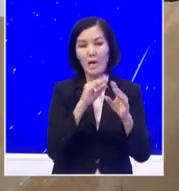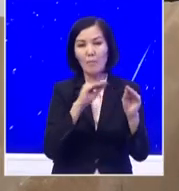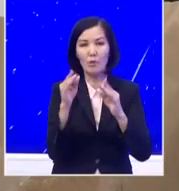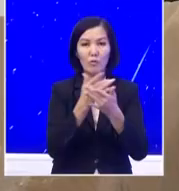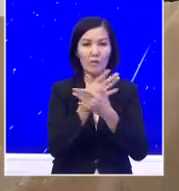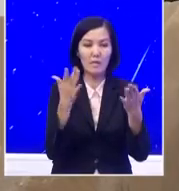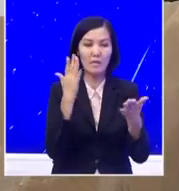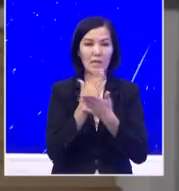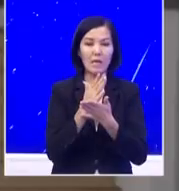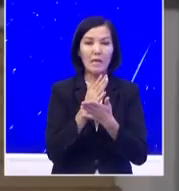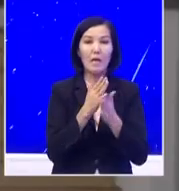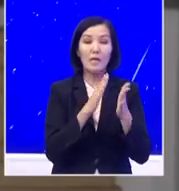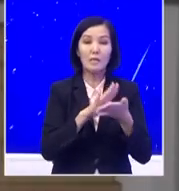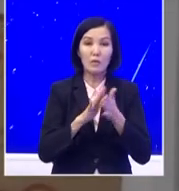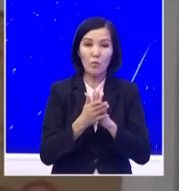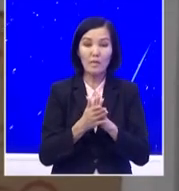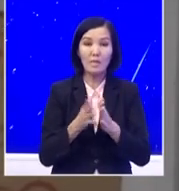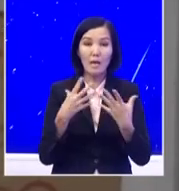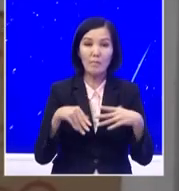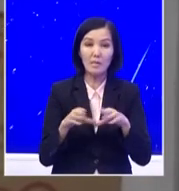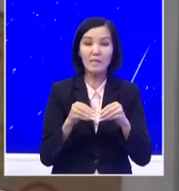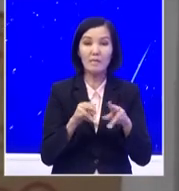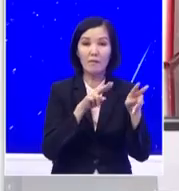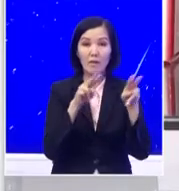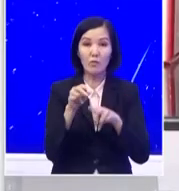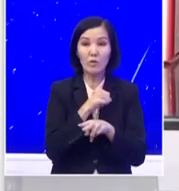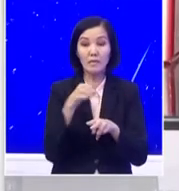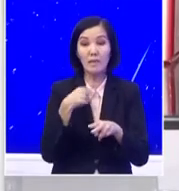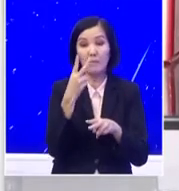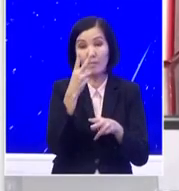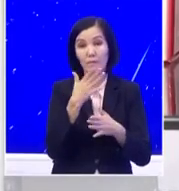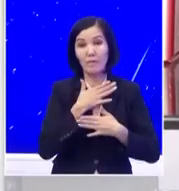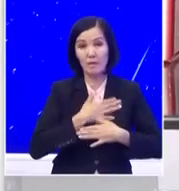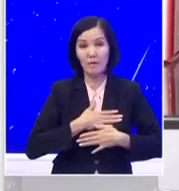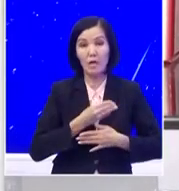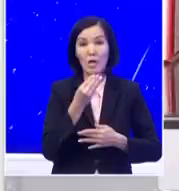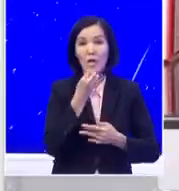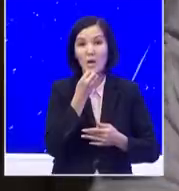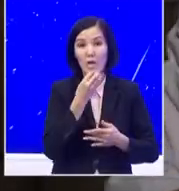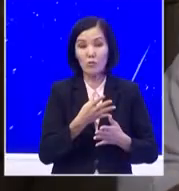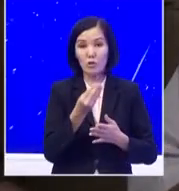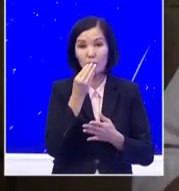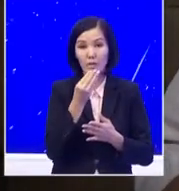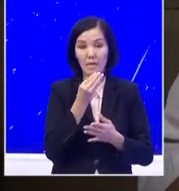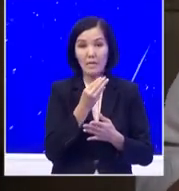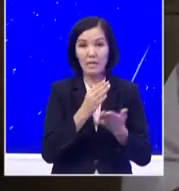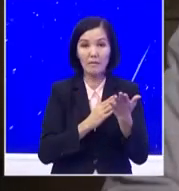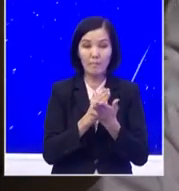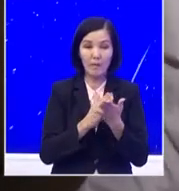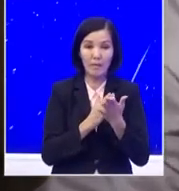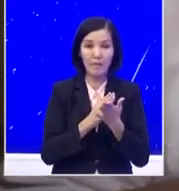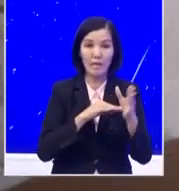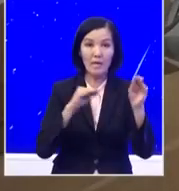стабильная в Текелийской городской больнице. Группа общественного контроля убедилась в этом лично. Это и хорошее питание для пациентов и медперсонала, и оснащенность